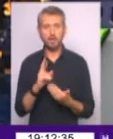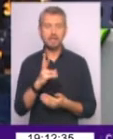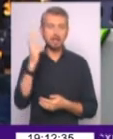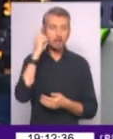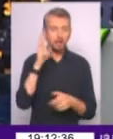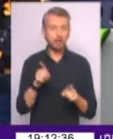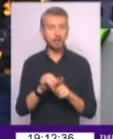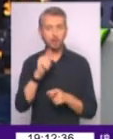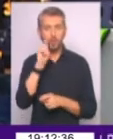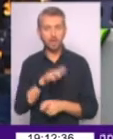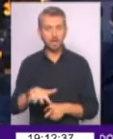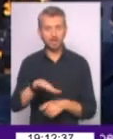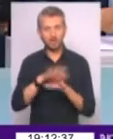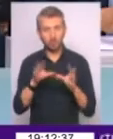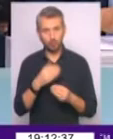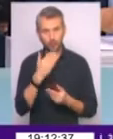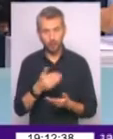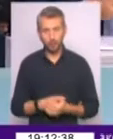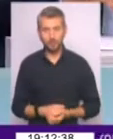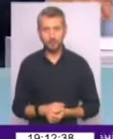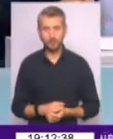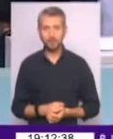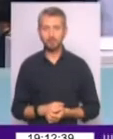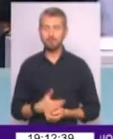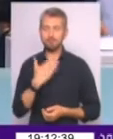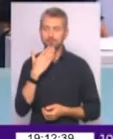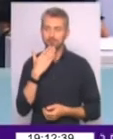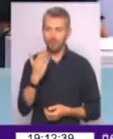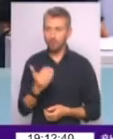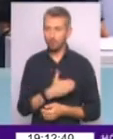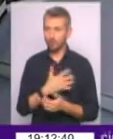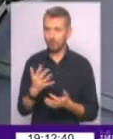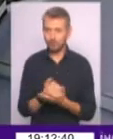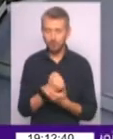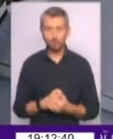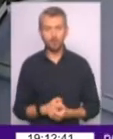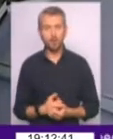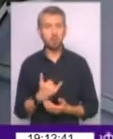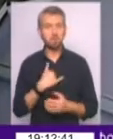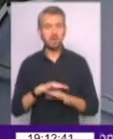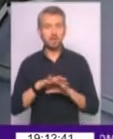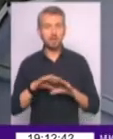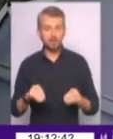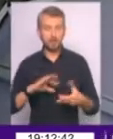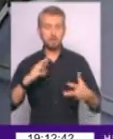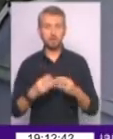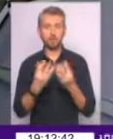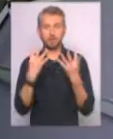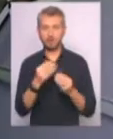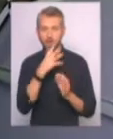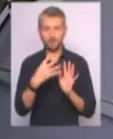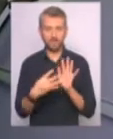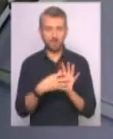так і України в цілому. Дякую. Дякую, Віталій. Хорошого тобі ефіру. І в мене все на цю годину. Підсумок дня. Підіб'ємо